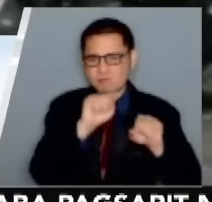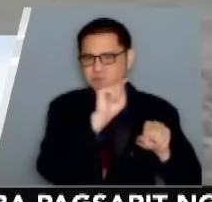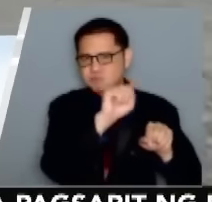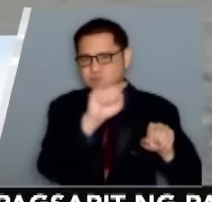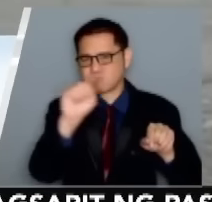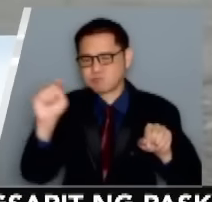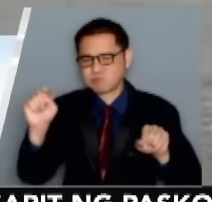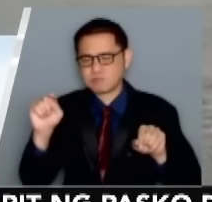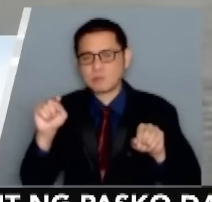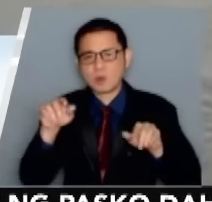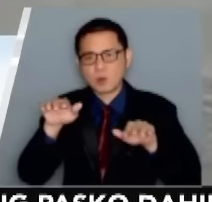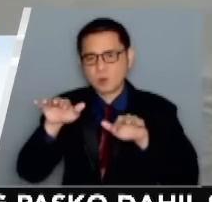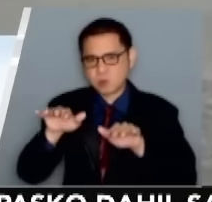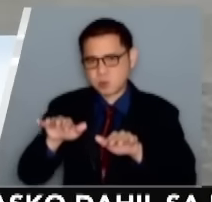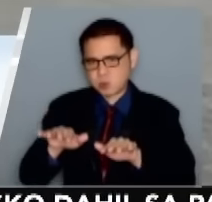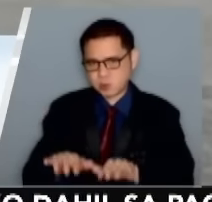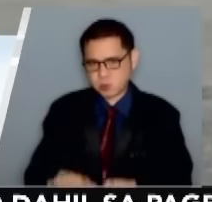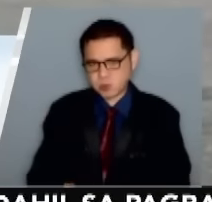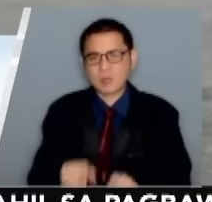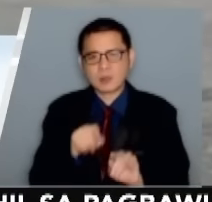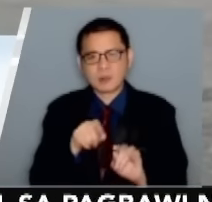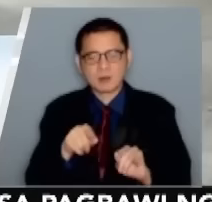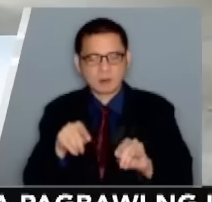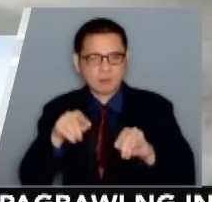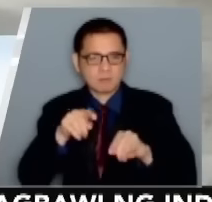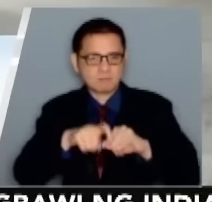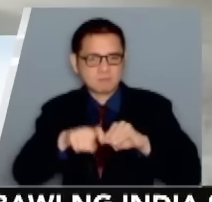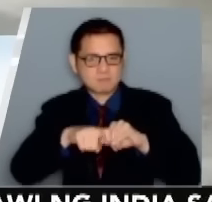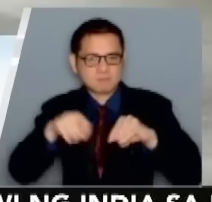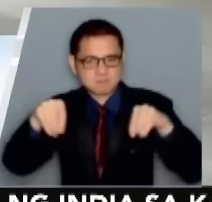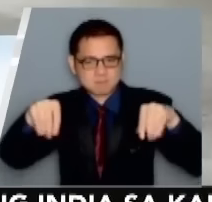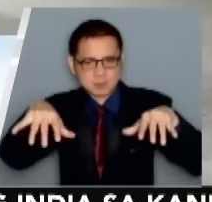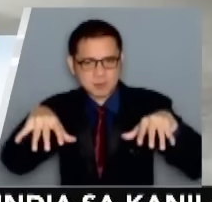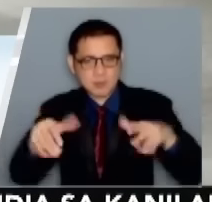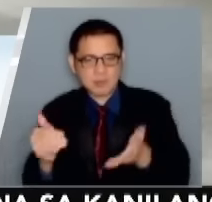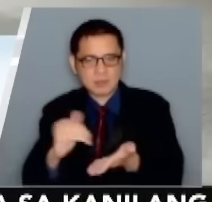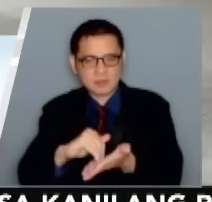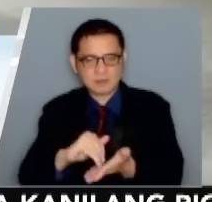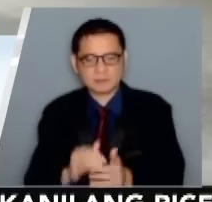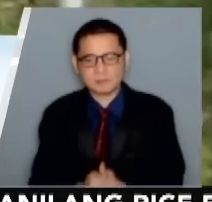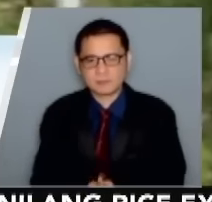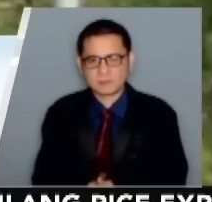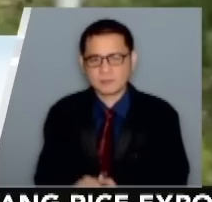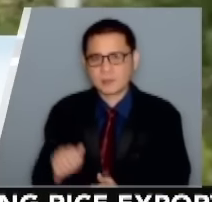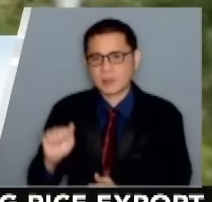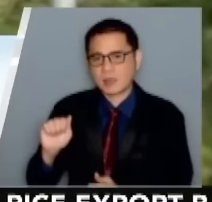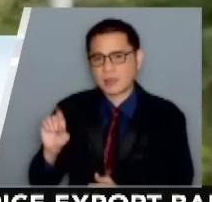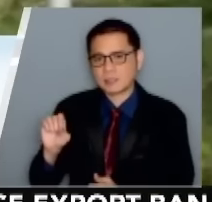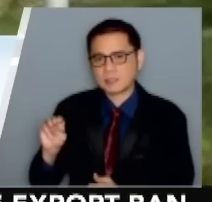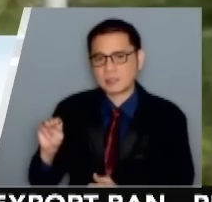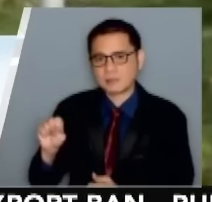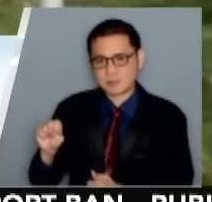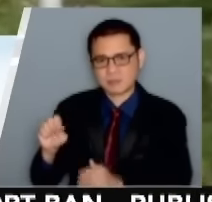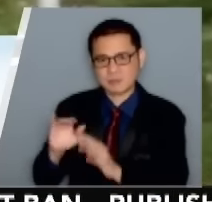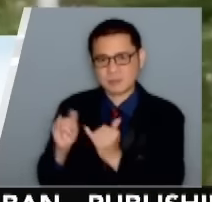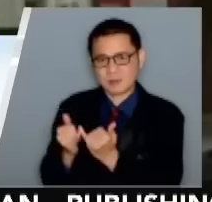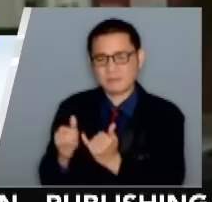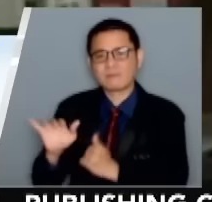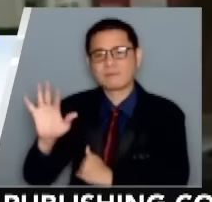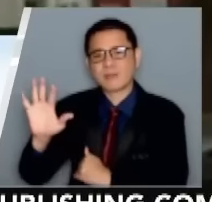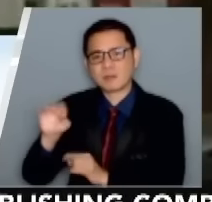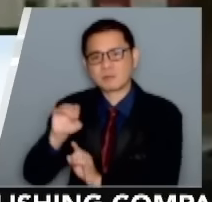sa 26 na lugar sa probinsya. Pero may tulad ng bayan ng Adams na 5% pa lang ng mga bahay ang may kuryente.